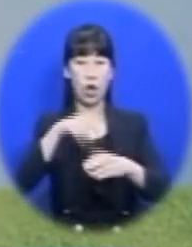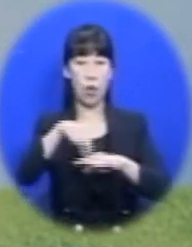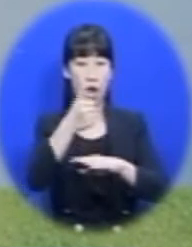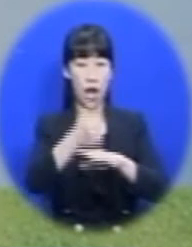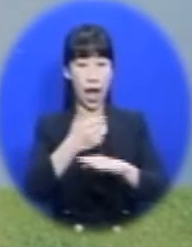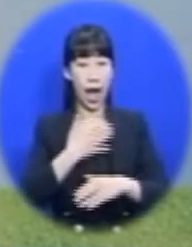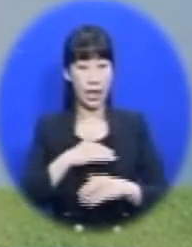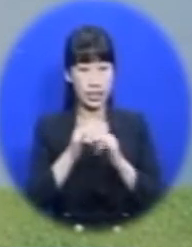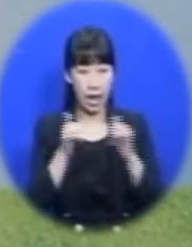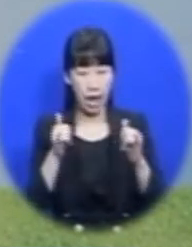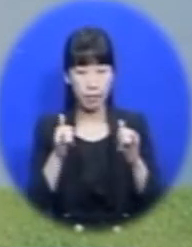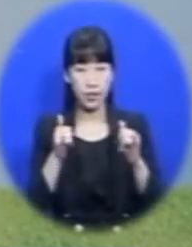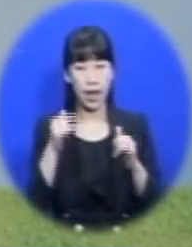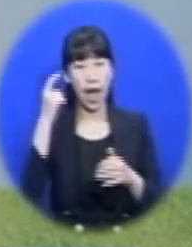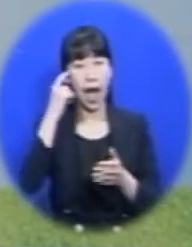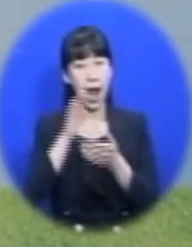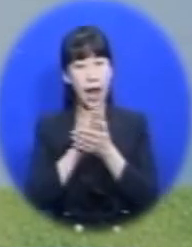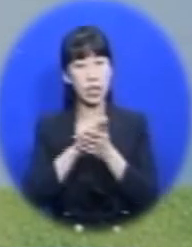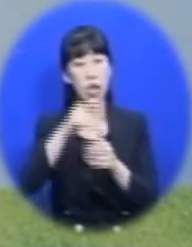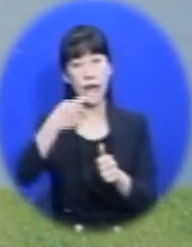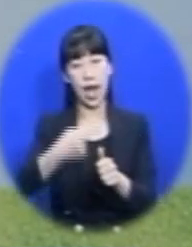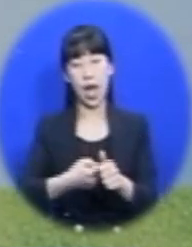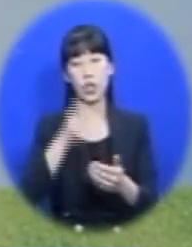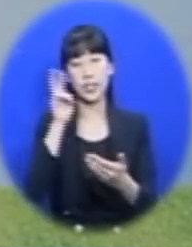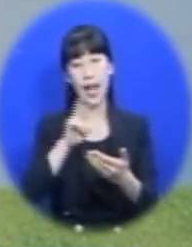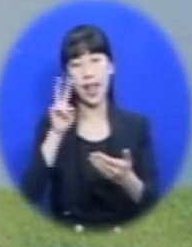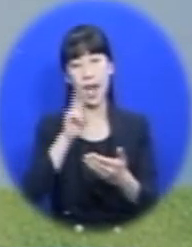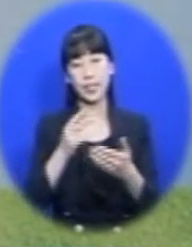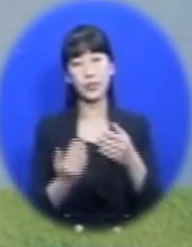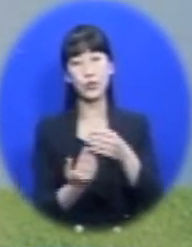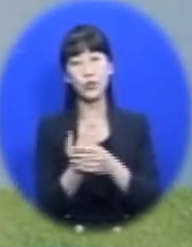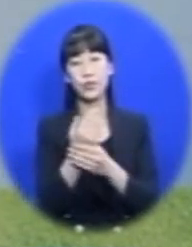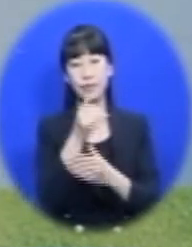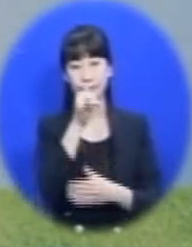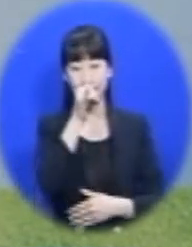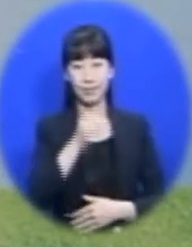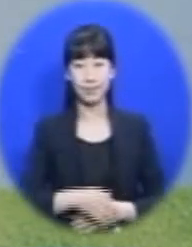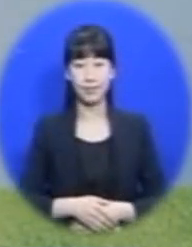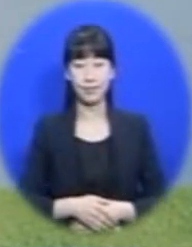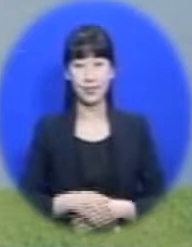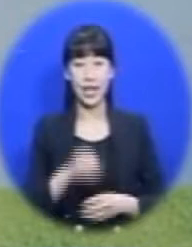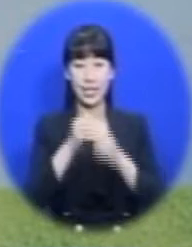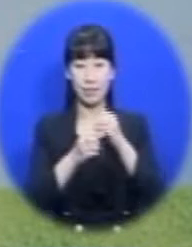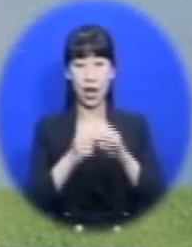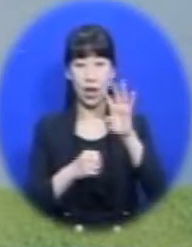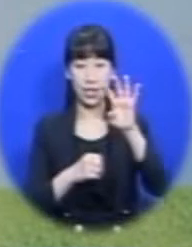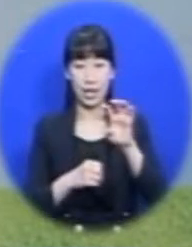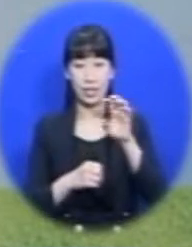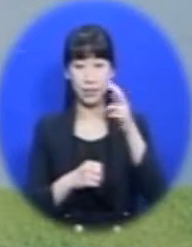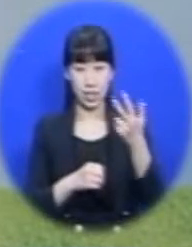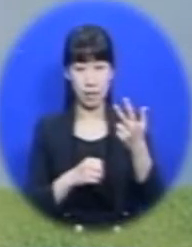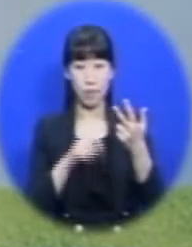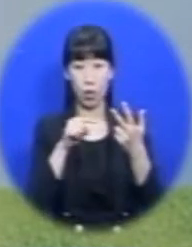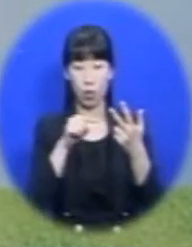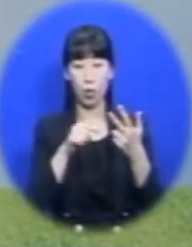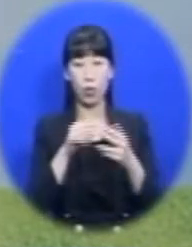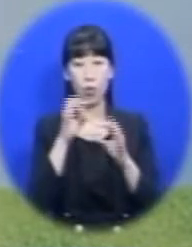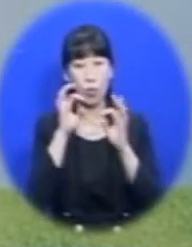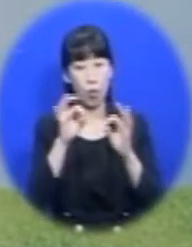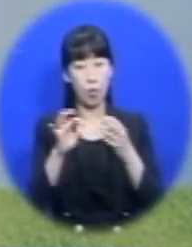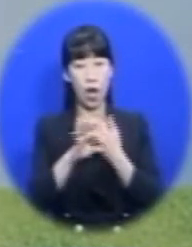속에서부터 찬양이 터져나옵니다. 이 시편 47편도 하나님의 나라와 하나님의 왕 되심을